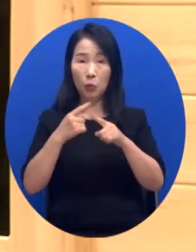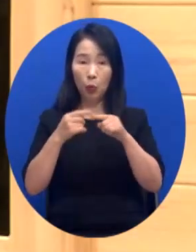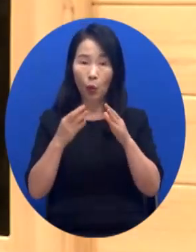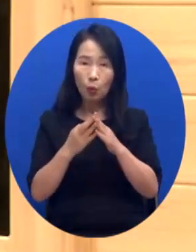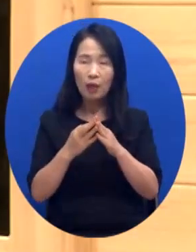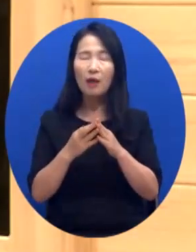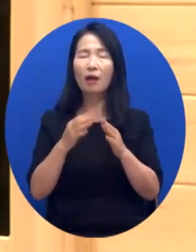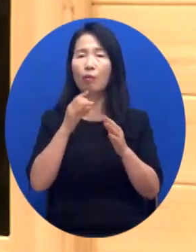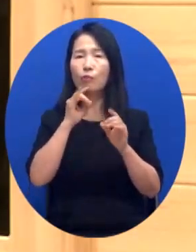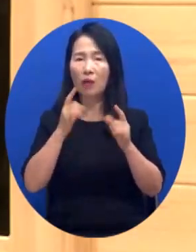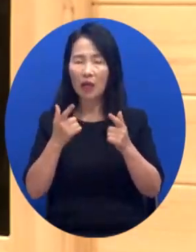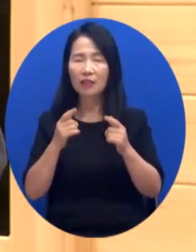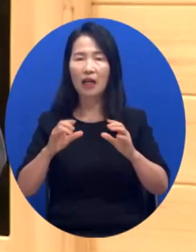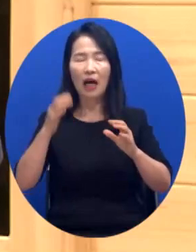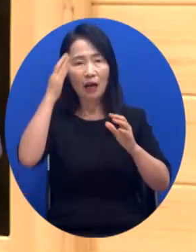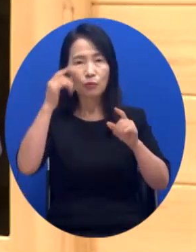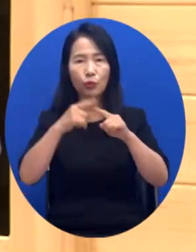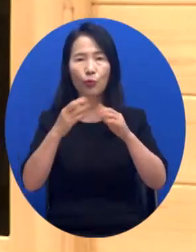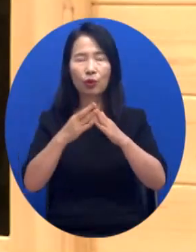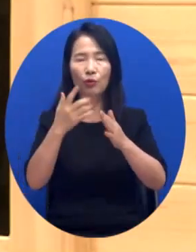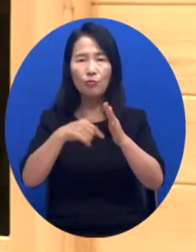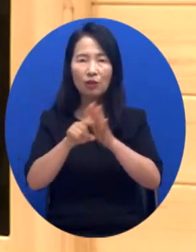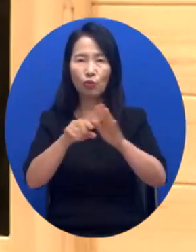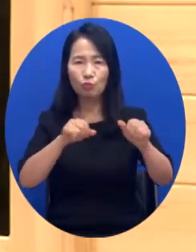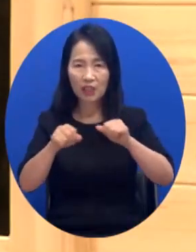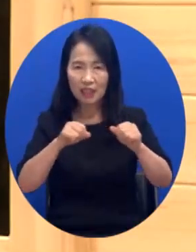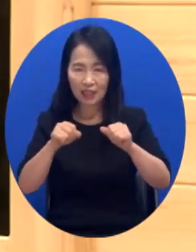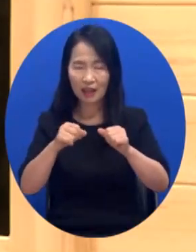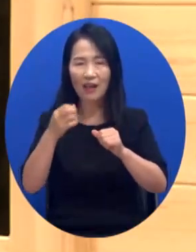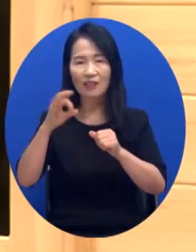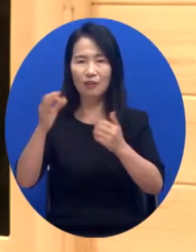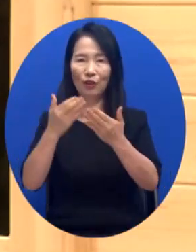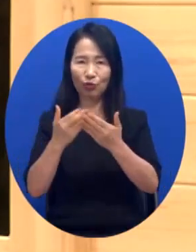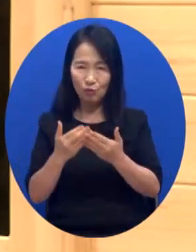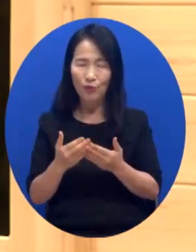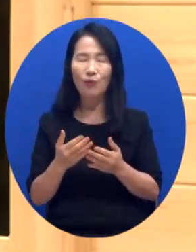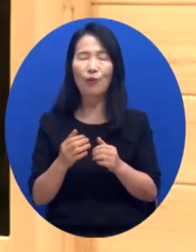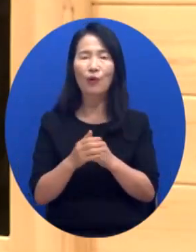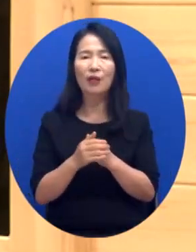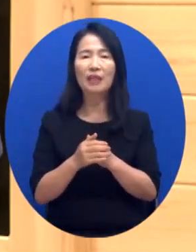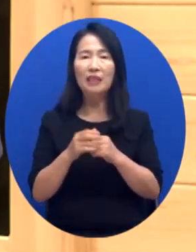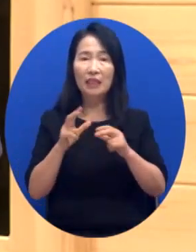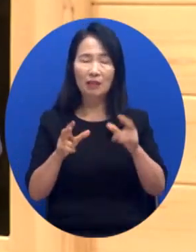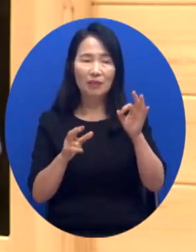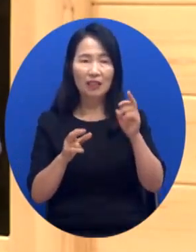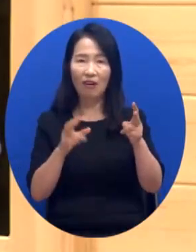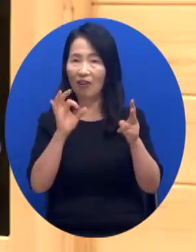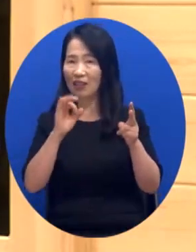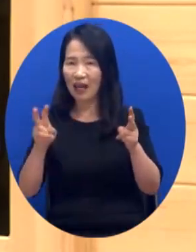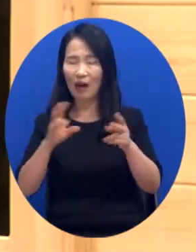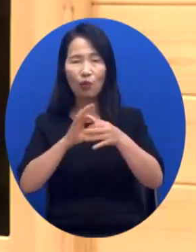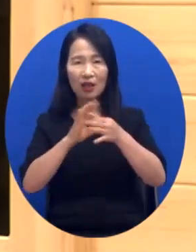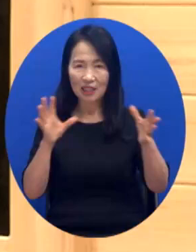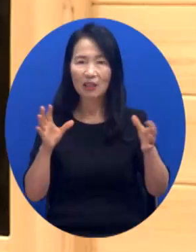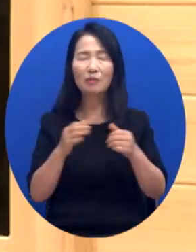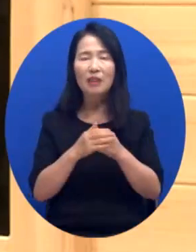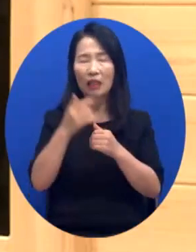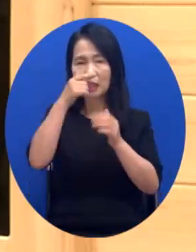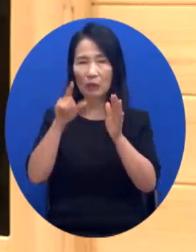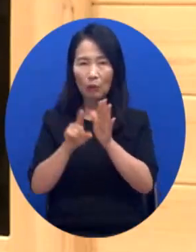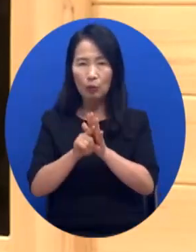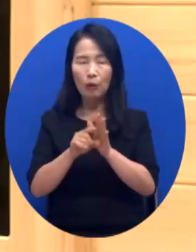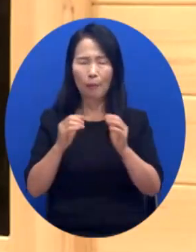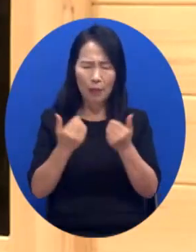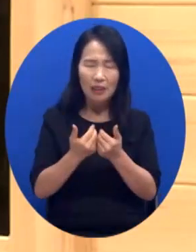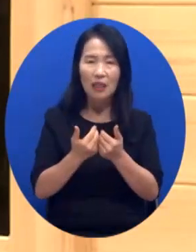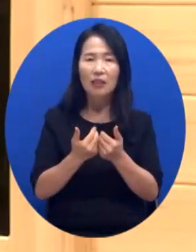한국교회 공익을 위해서 하는 것이다. 그렇기 때문에 저는 지금도 여야를 막론하고 다 한국교회 어떤 기독교 악법을 막기 위해서는